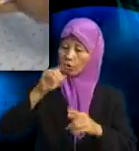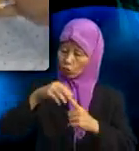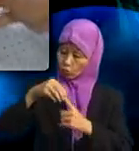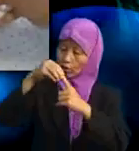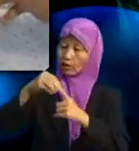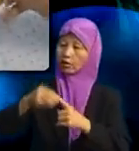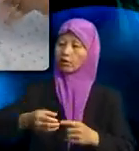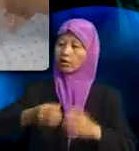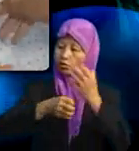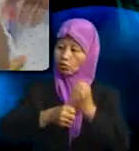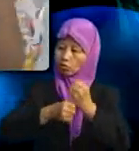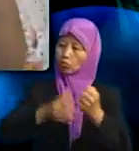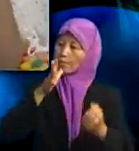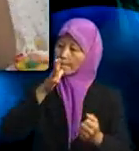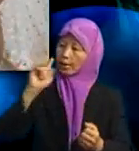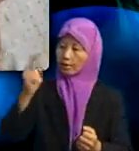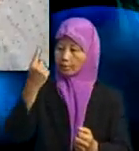kecuali susu ibunya sahaja.